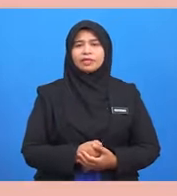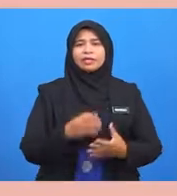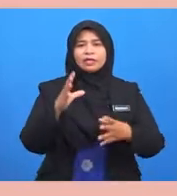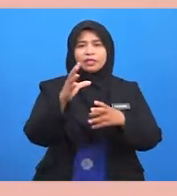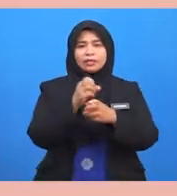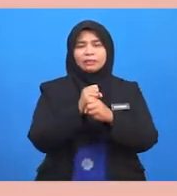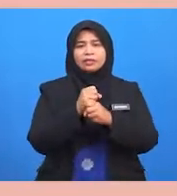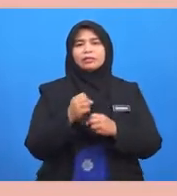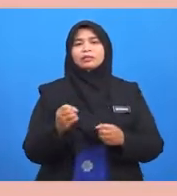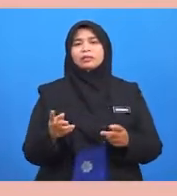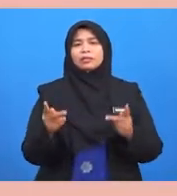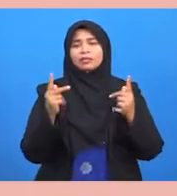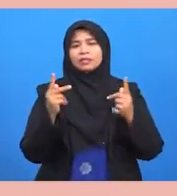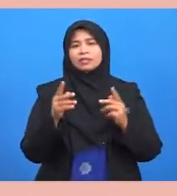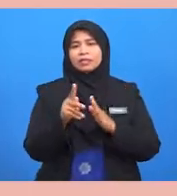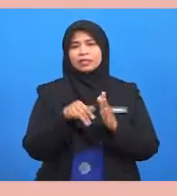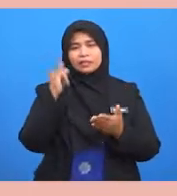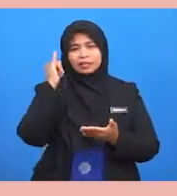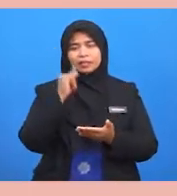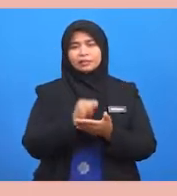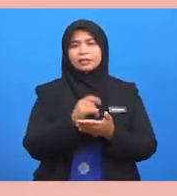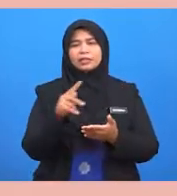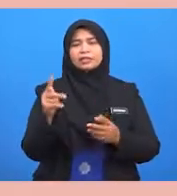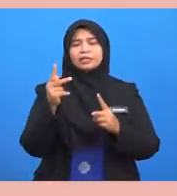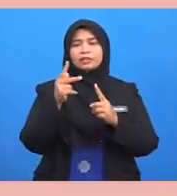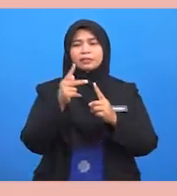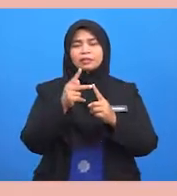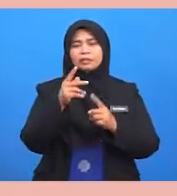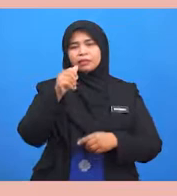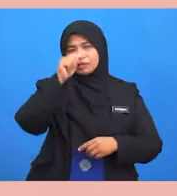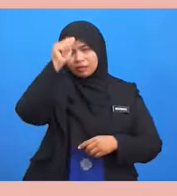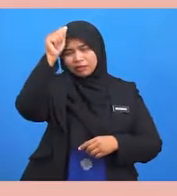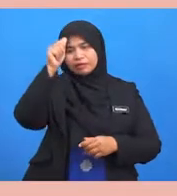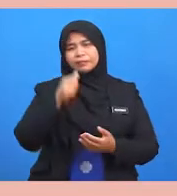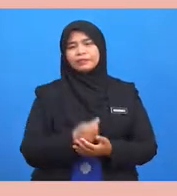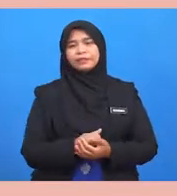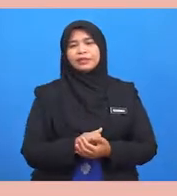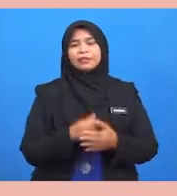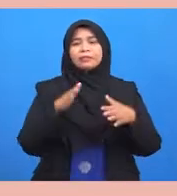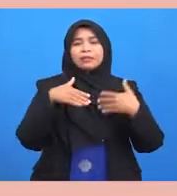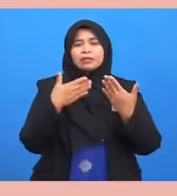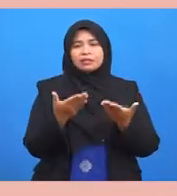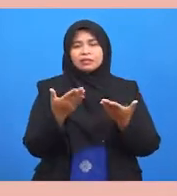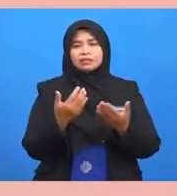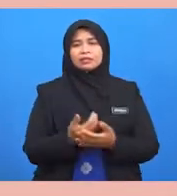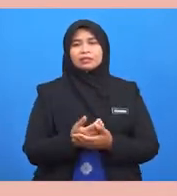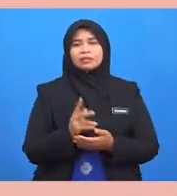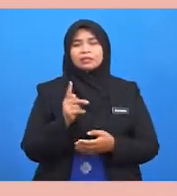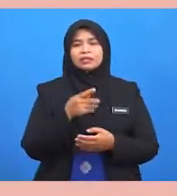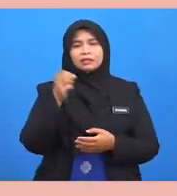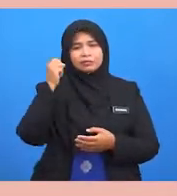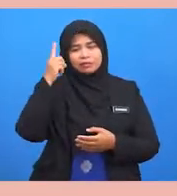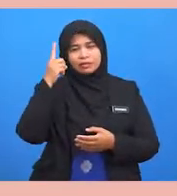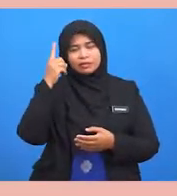dapat memantapkan keimanan kepada Allah. Bagaimana? Kita